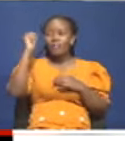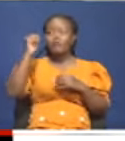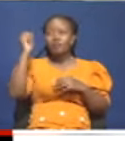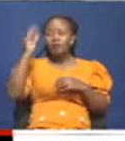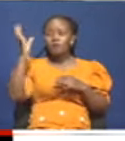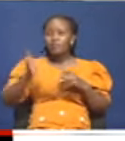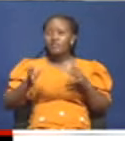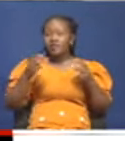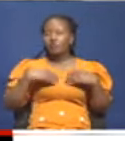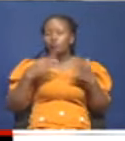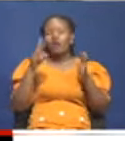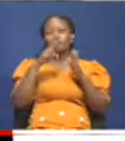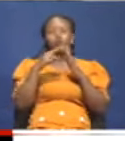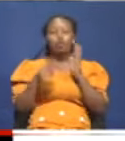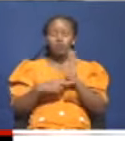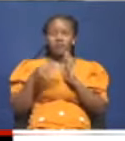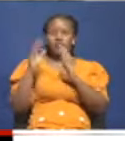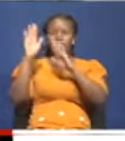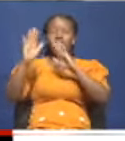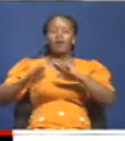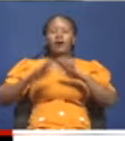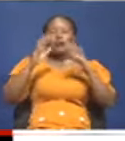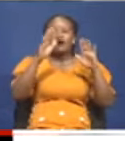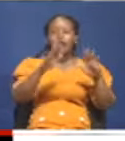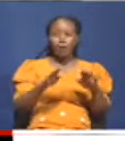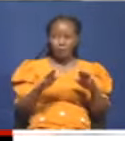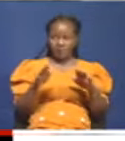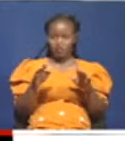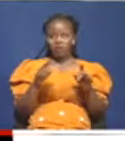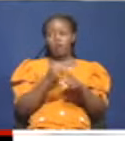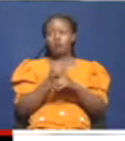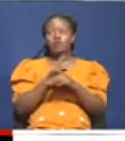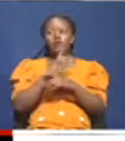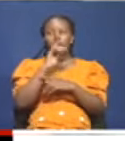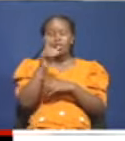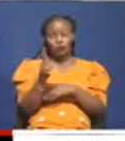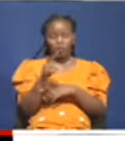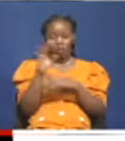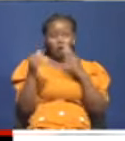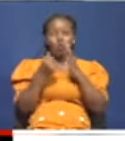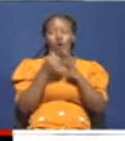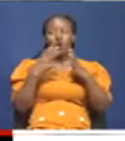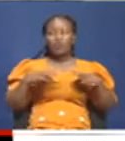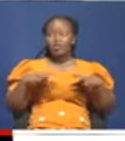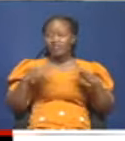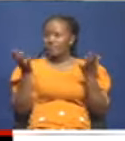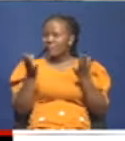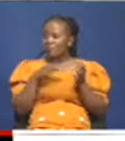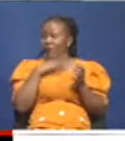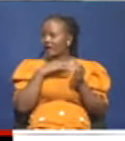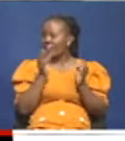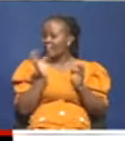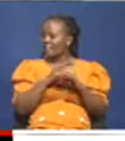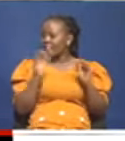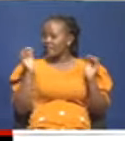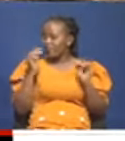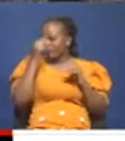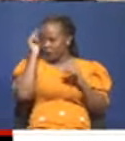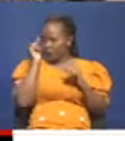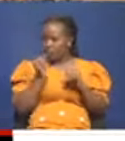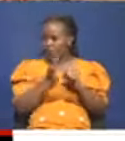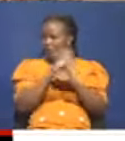za uchaguzi. Wajaribu kuweka mikakati ambao itafanya watu wasije wakapoteza maisha yao kwa sababu ya ugonjwa wa